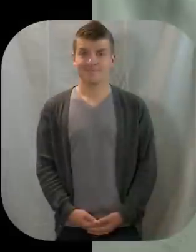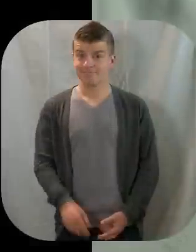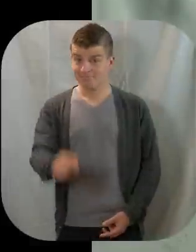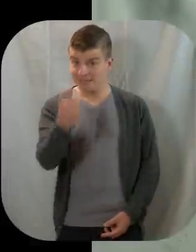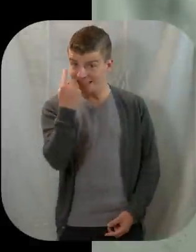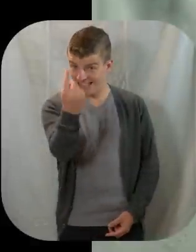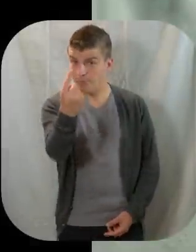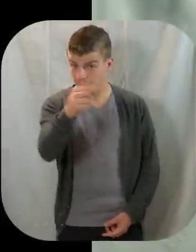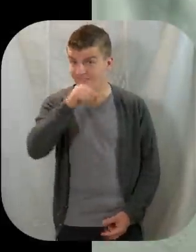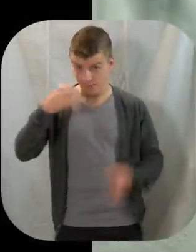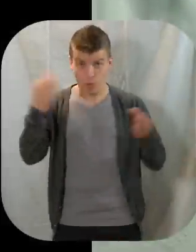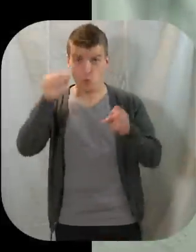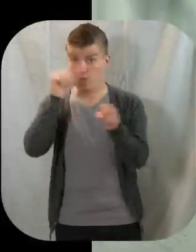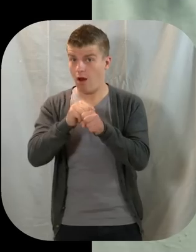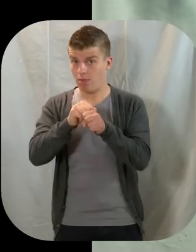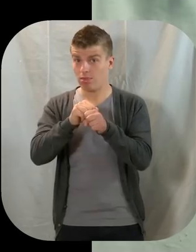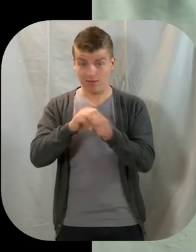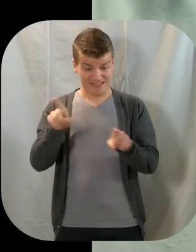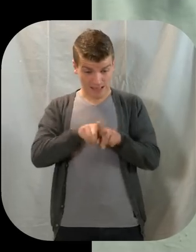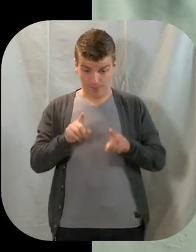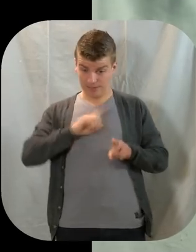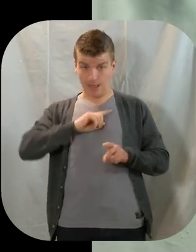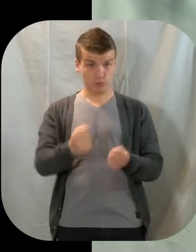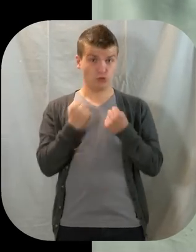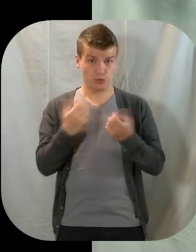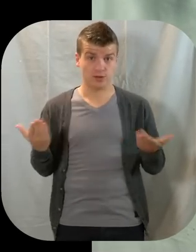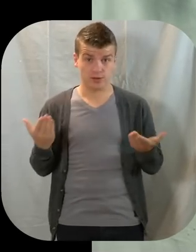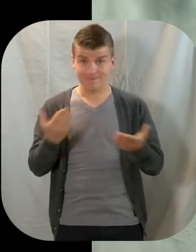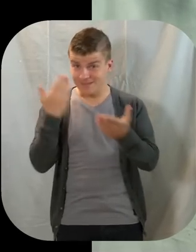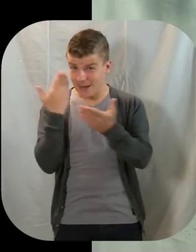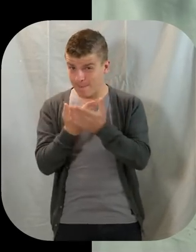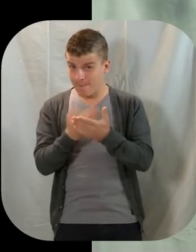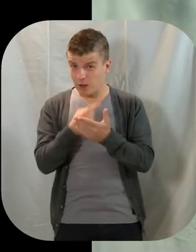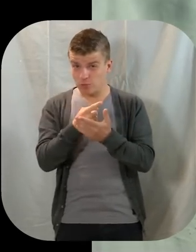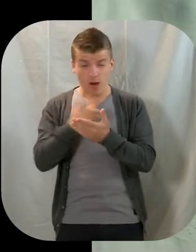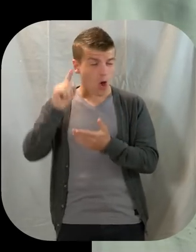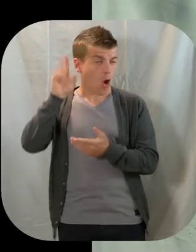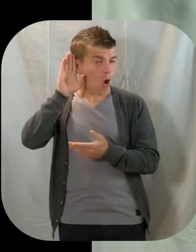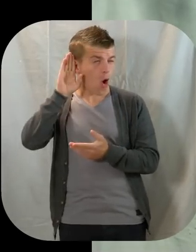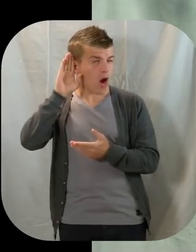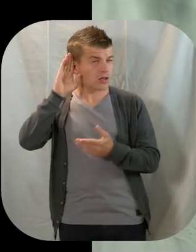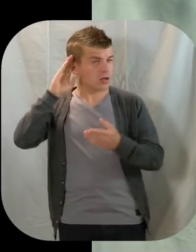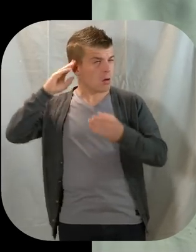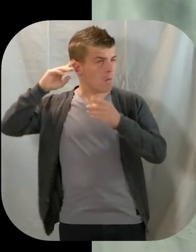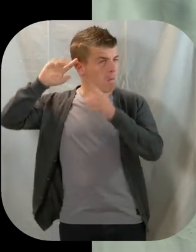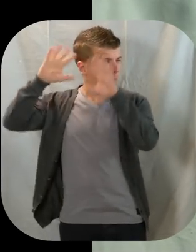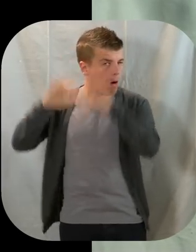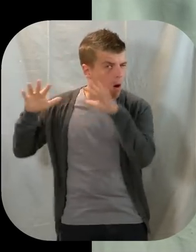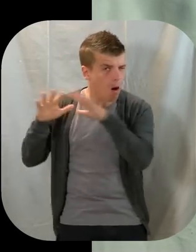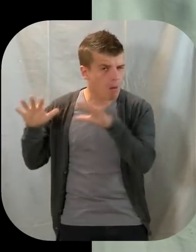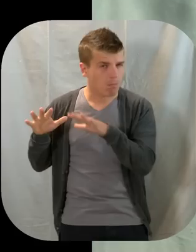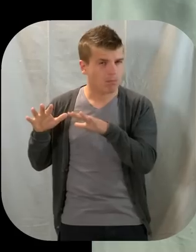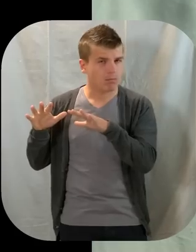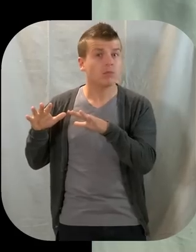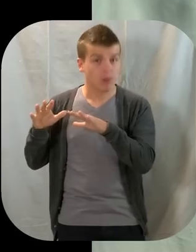Ihr könnt auch selbst viel tun, um euch zu schützen. Wenn ihr zum Beispiel so ein fernes Grollen in der Ferne hört, dann